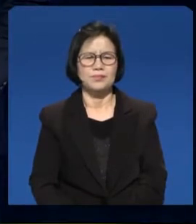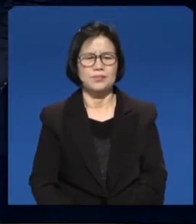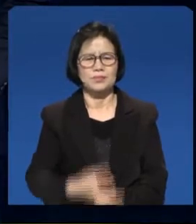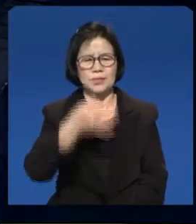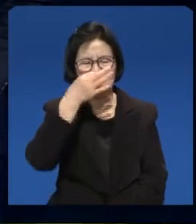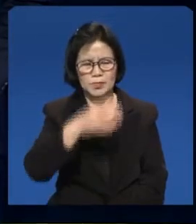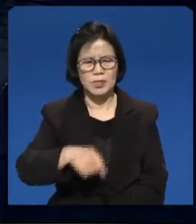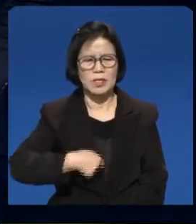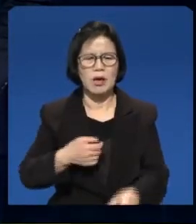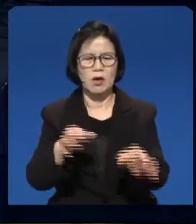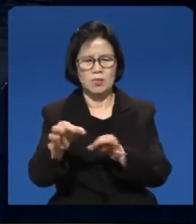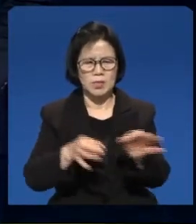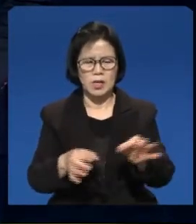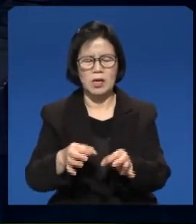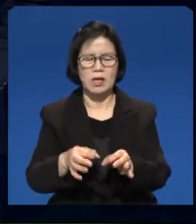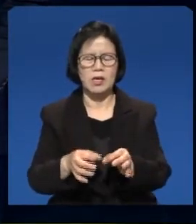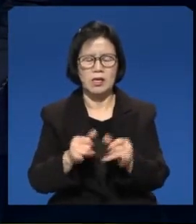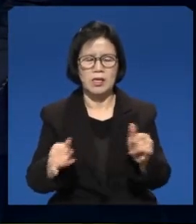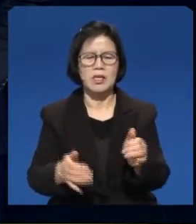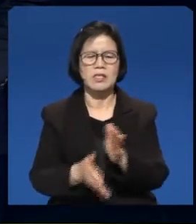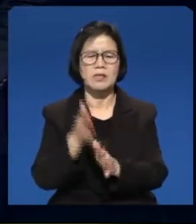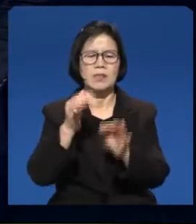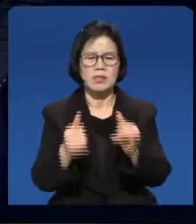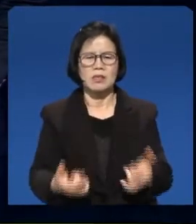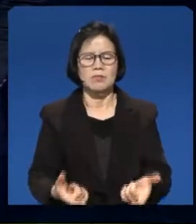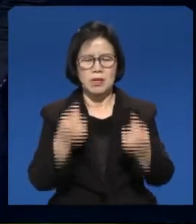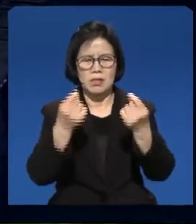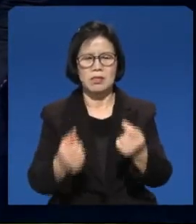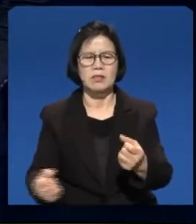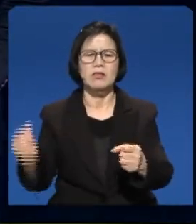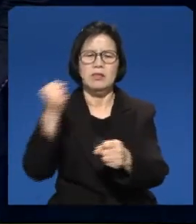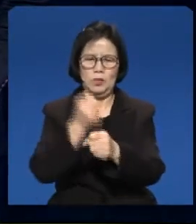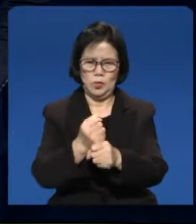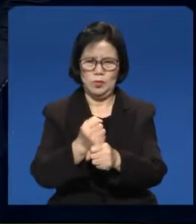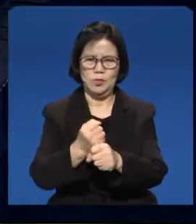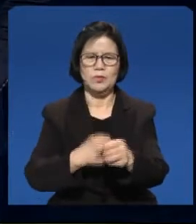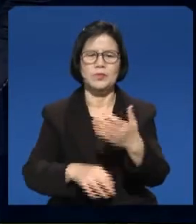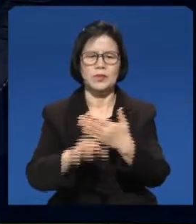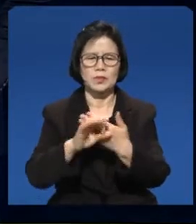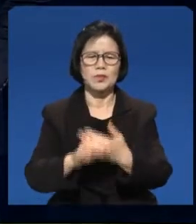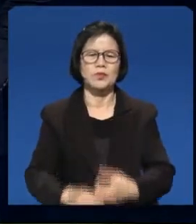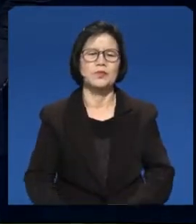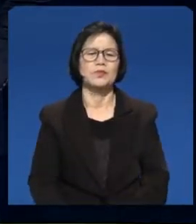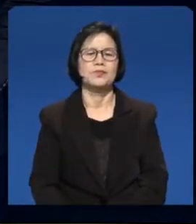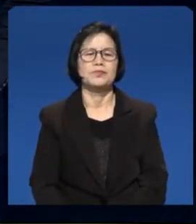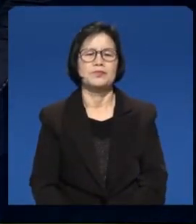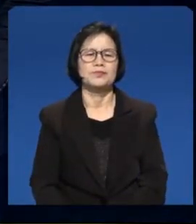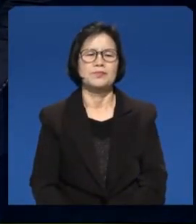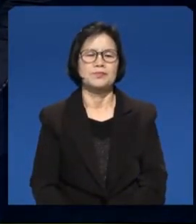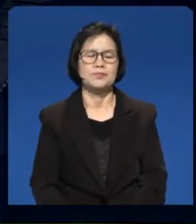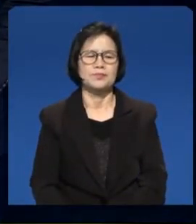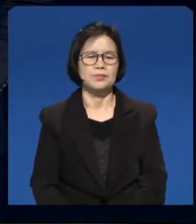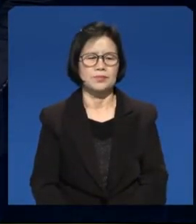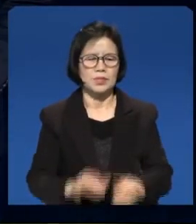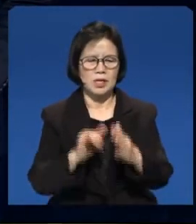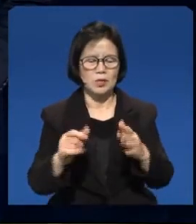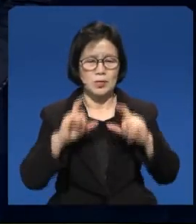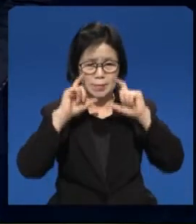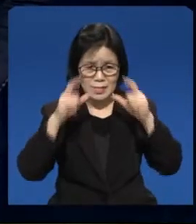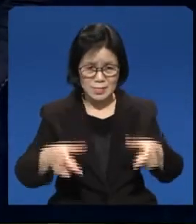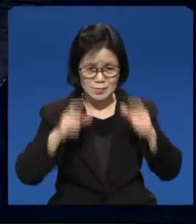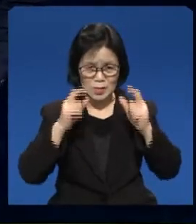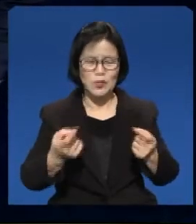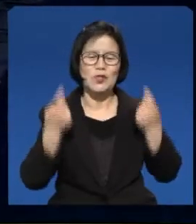힘들어하는 자영업자나 또 시민들이 좀 빨리 회복됐으면 가족들이 마스크 벗고